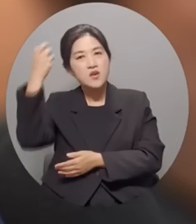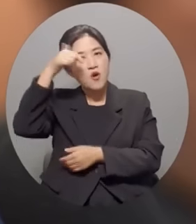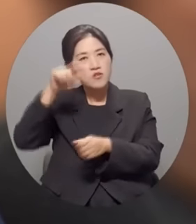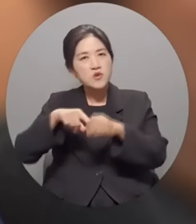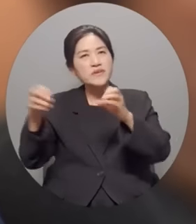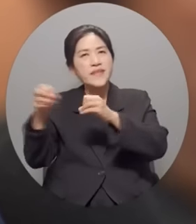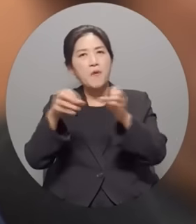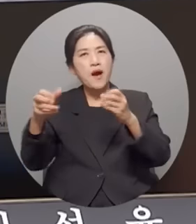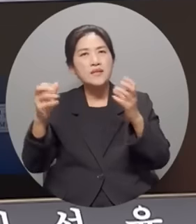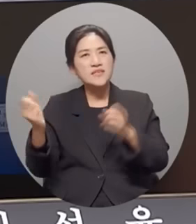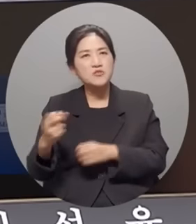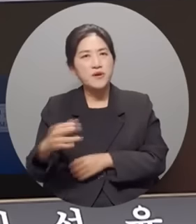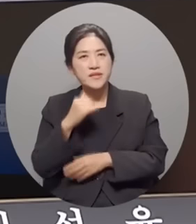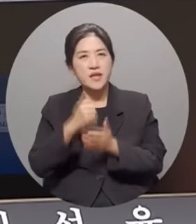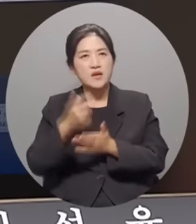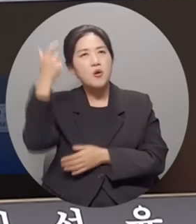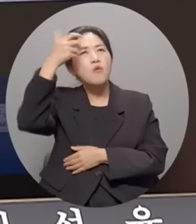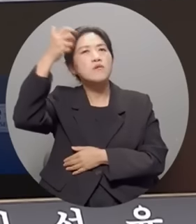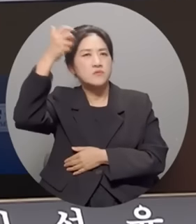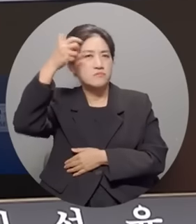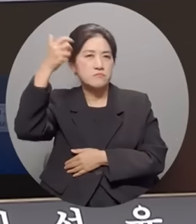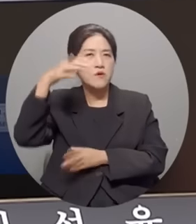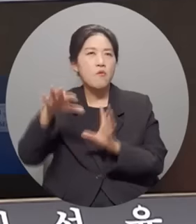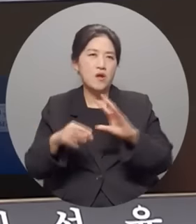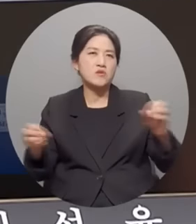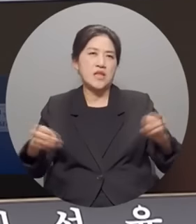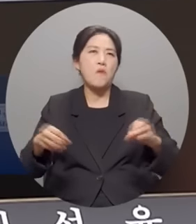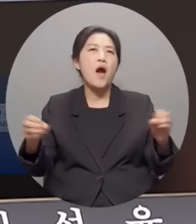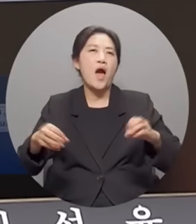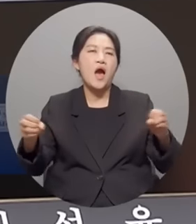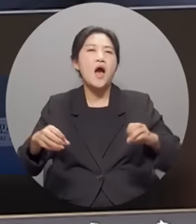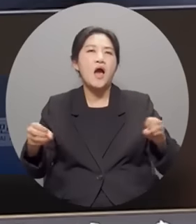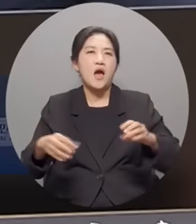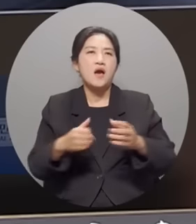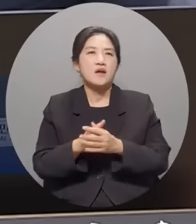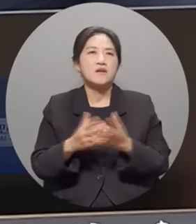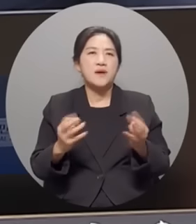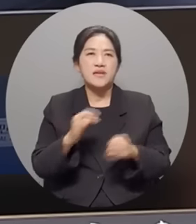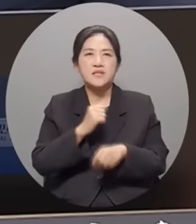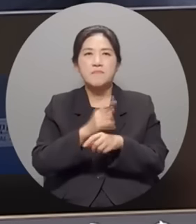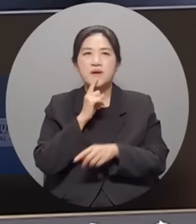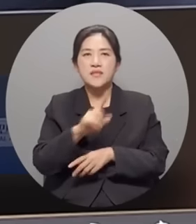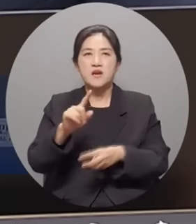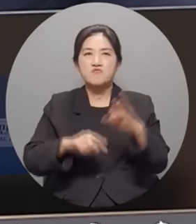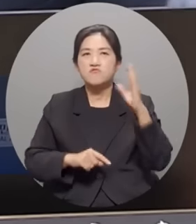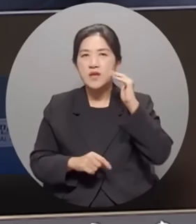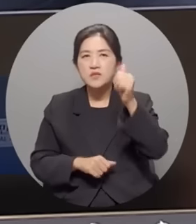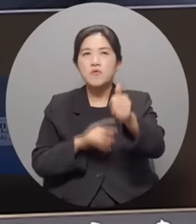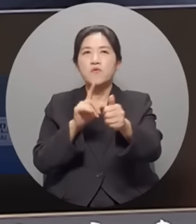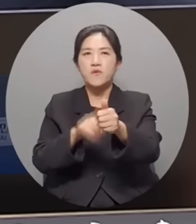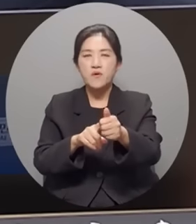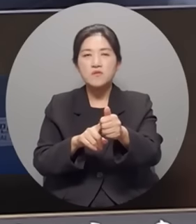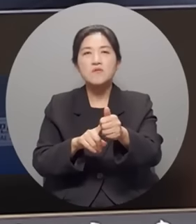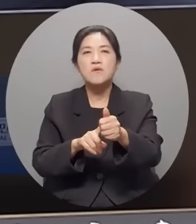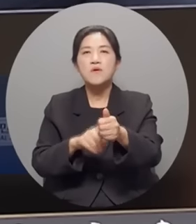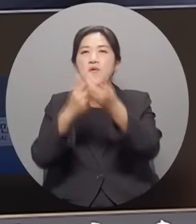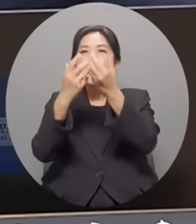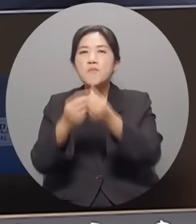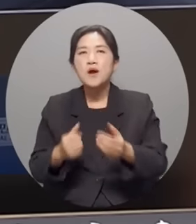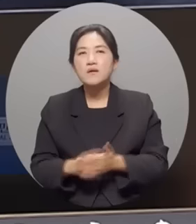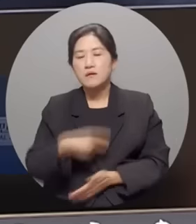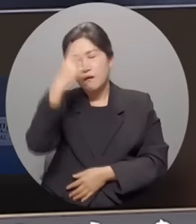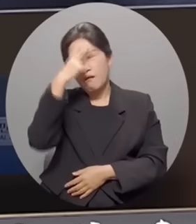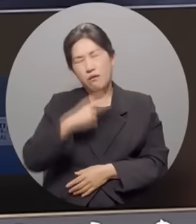주장했습니다 영적으로이 대화를 많이 한다라는 얘기를 하셨어요 윤석 대통령 같은 경우는 장님의 무사라고